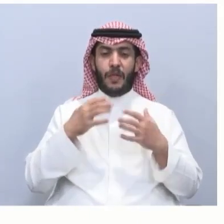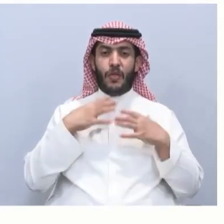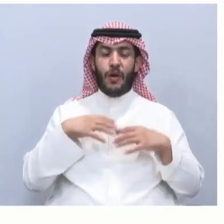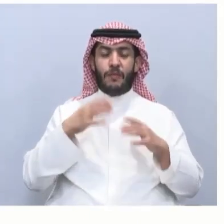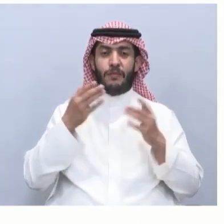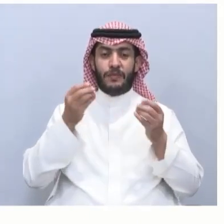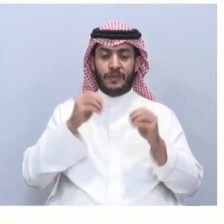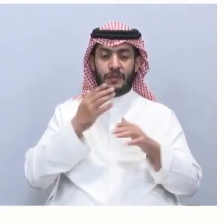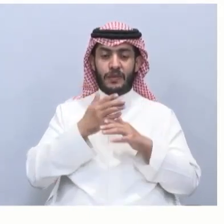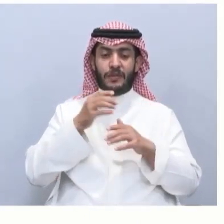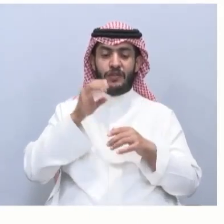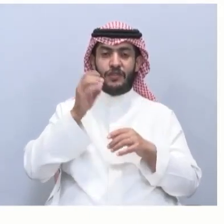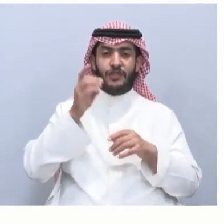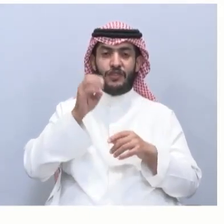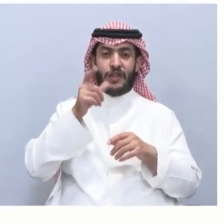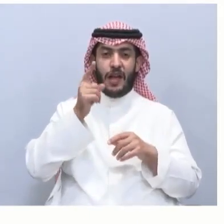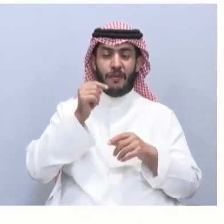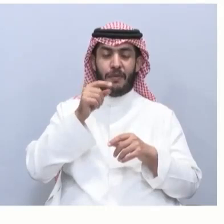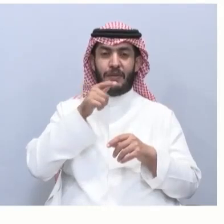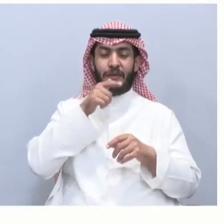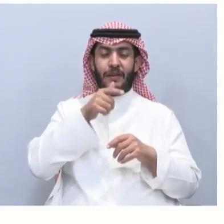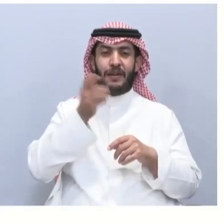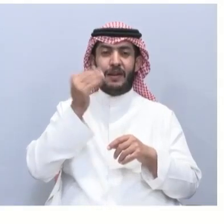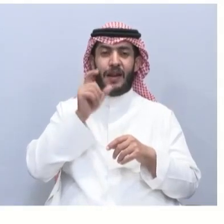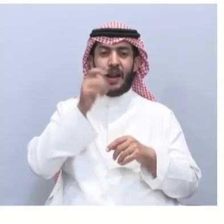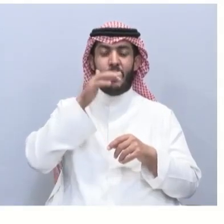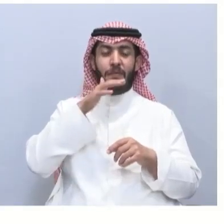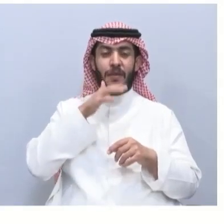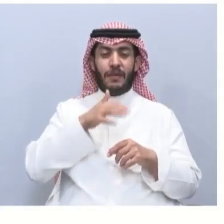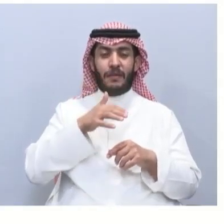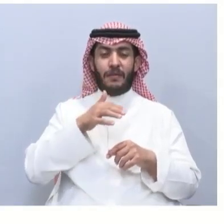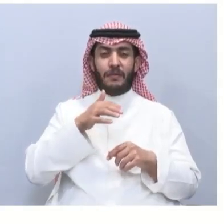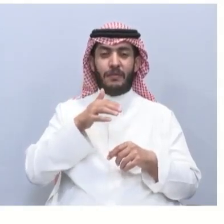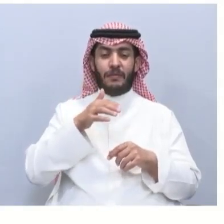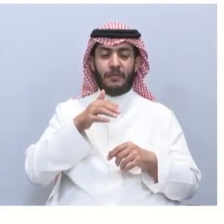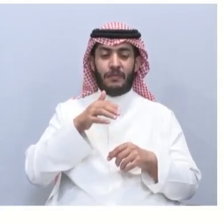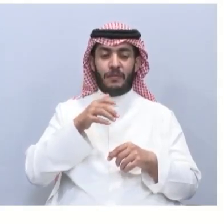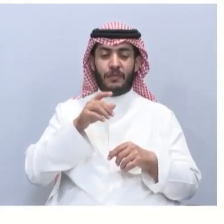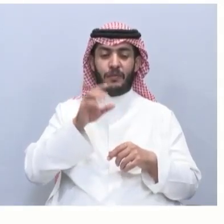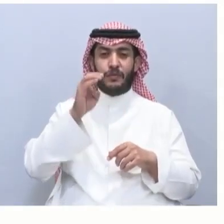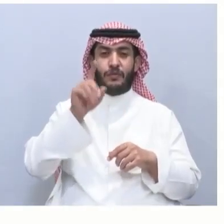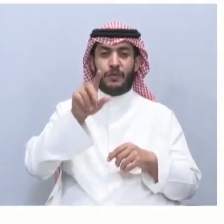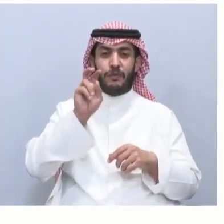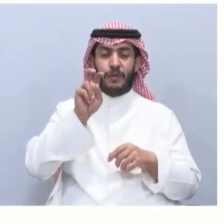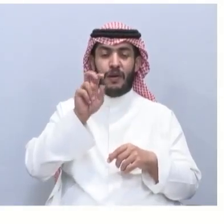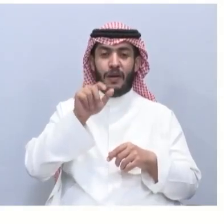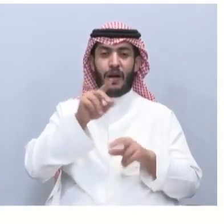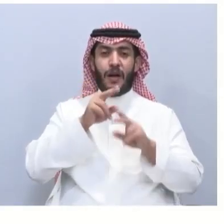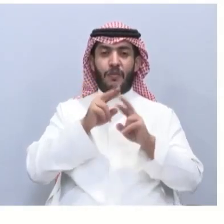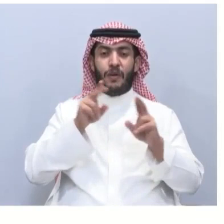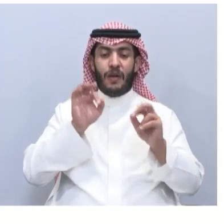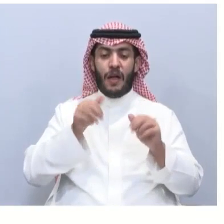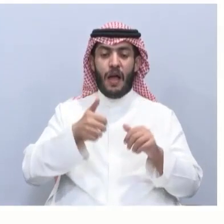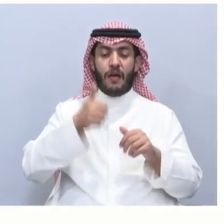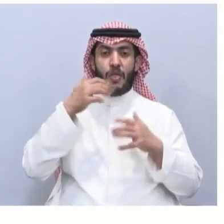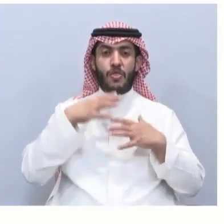الثياب فعن جابر رضي الله عنه قال كان للنبي صلى الله عليه وسلم جبه وهي نوع من